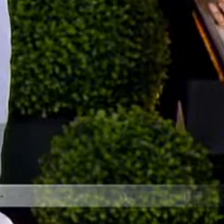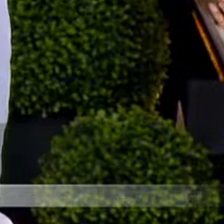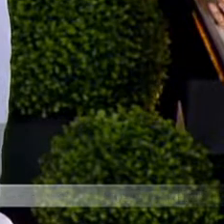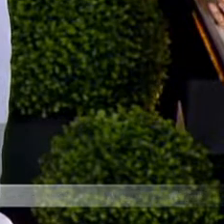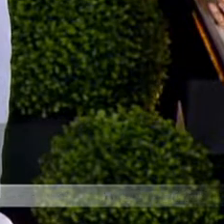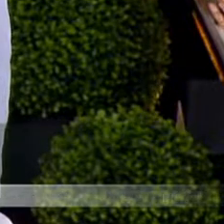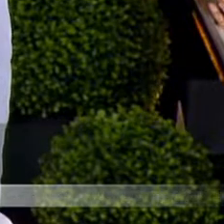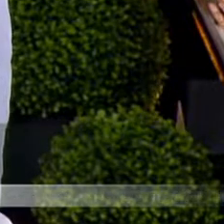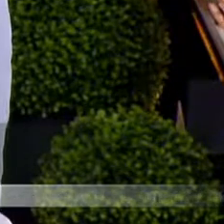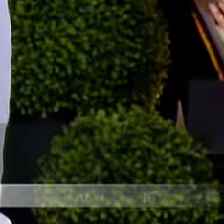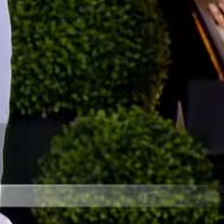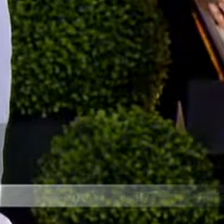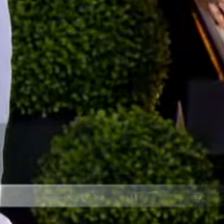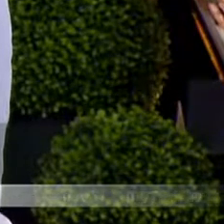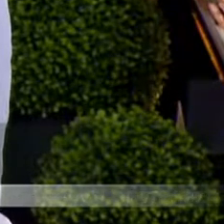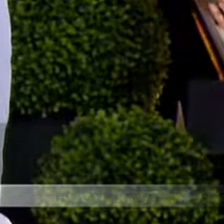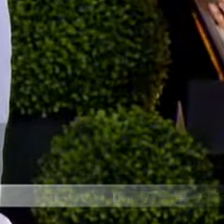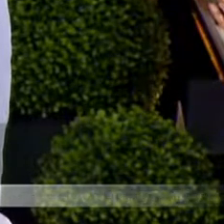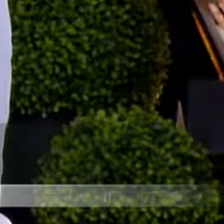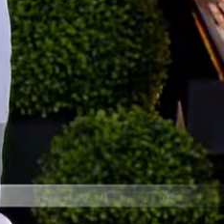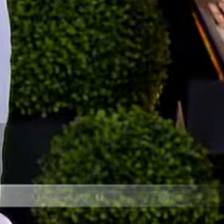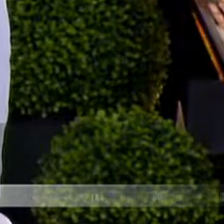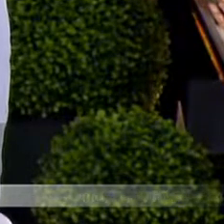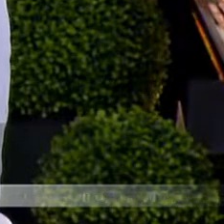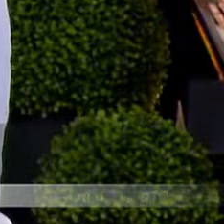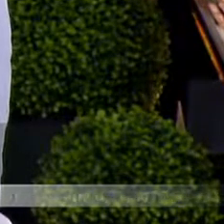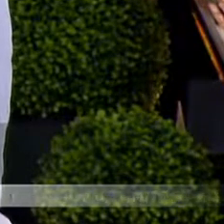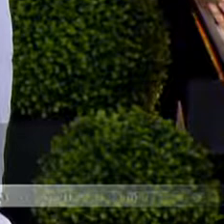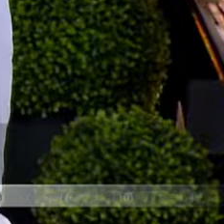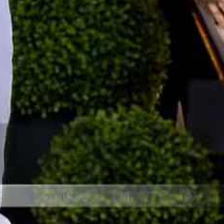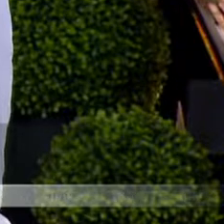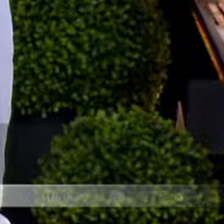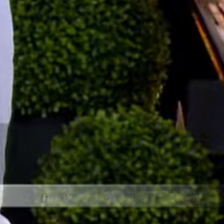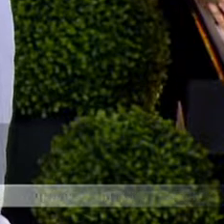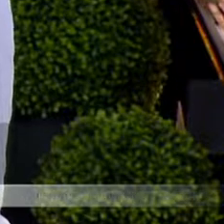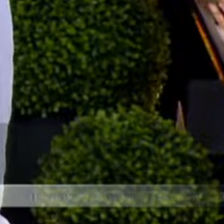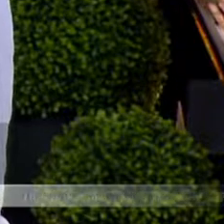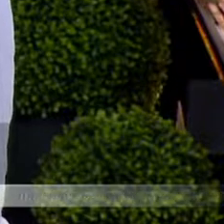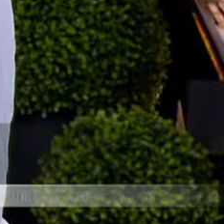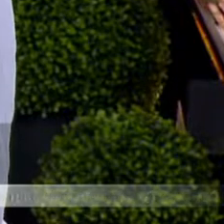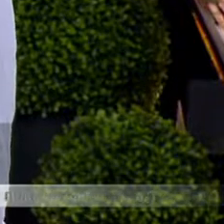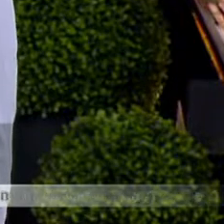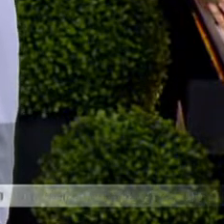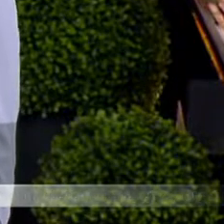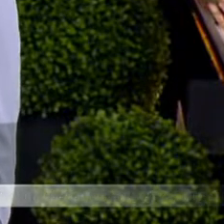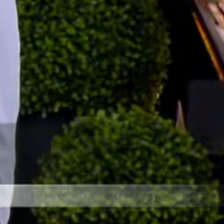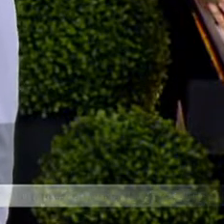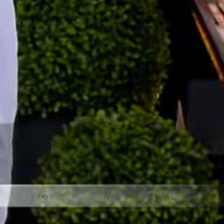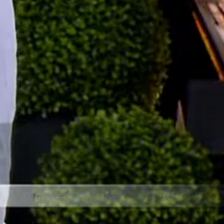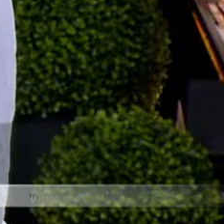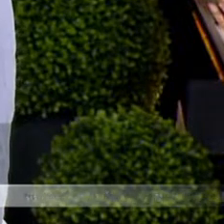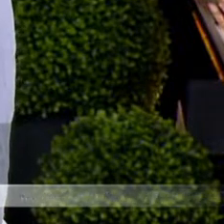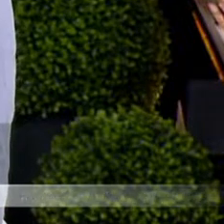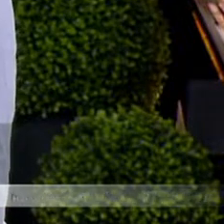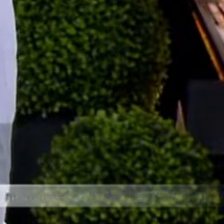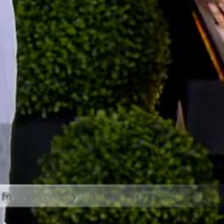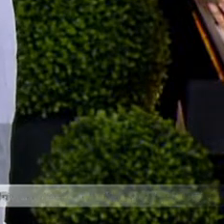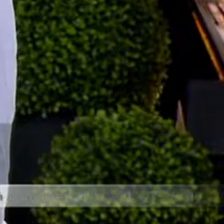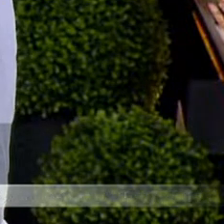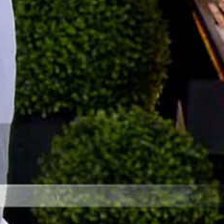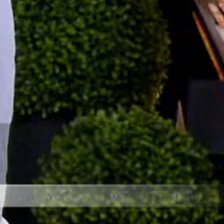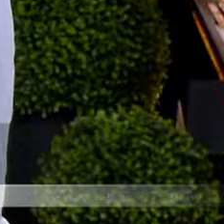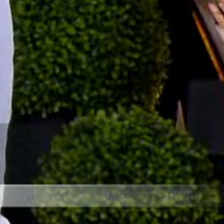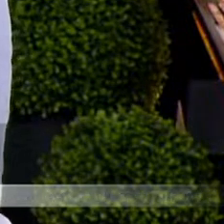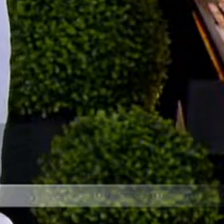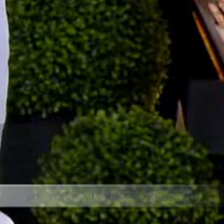იყო ბევრი სამეფო ოჯახის წევრებში. შესაბამისად, უამრავი ფაქტი ადასტურებს ამას და